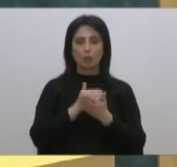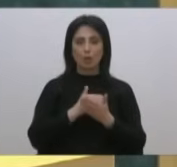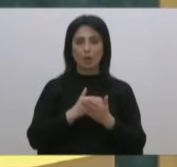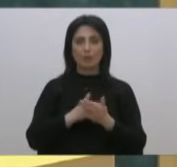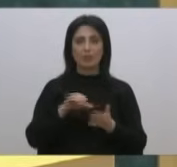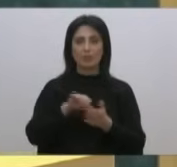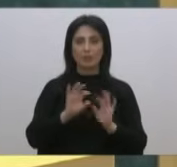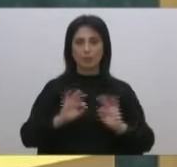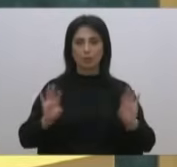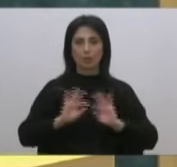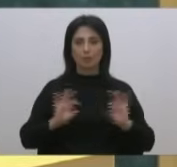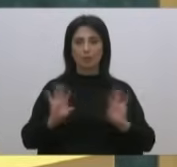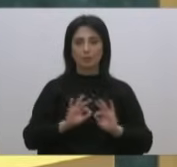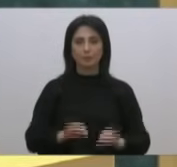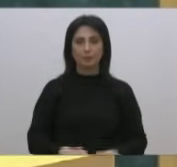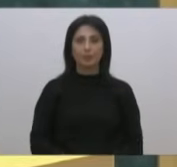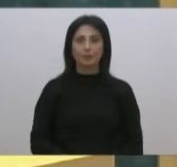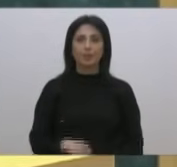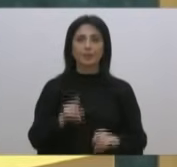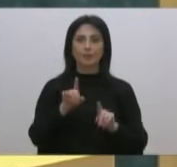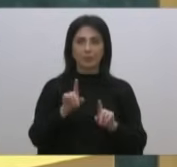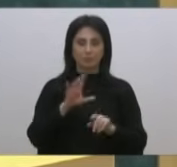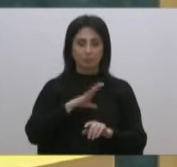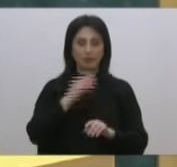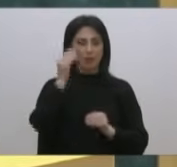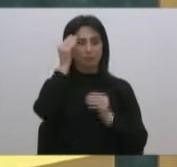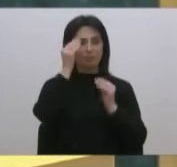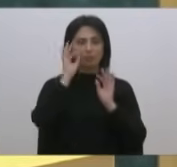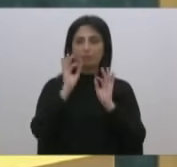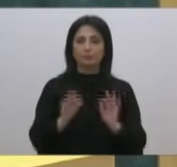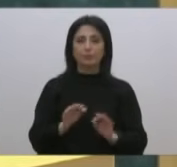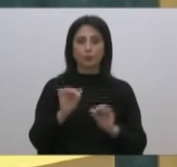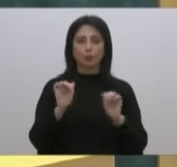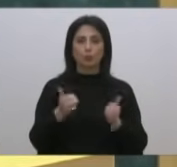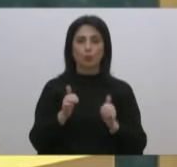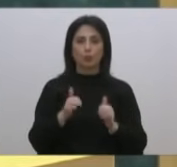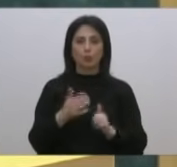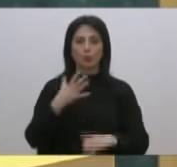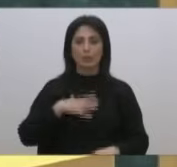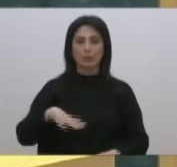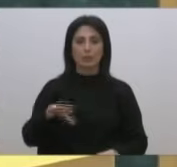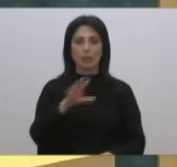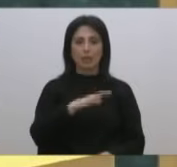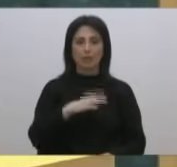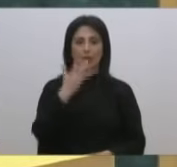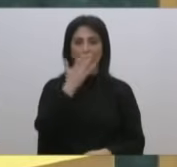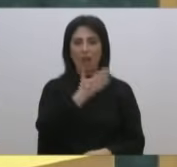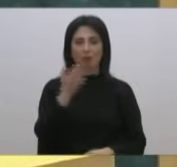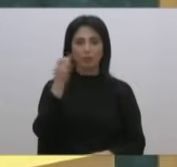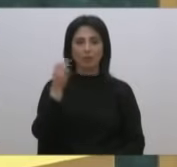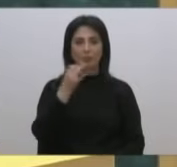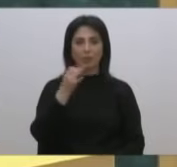პროგრამა წარმოდგენილი. Ის იყო კარგად გააზრებული როგორც საქართველოს